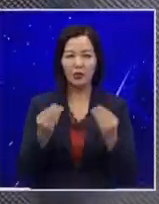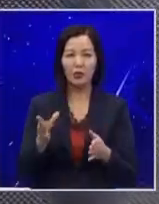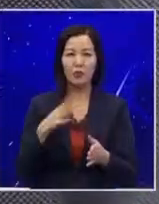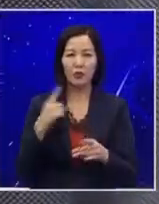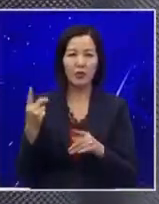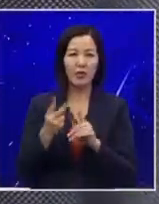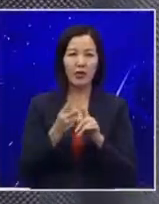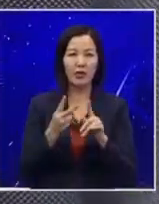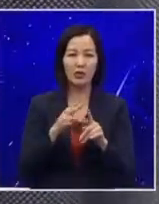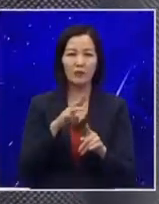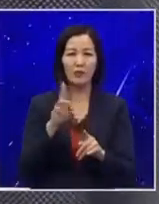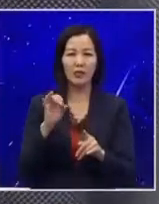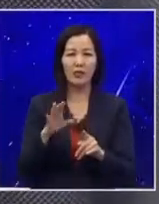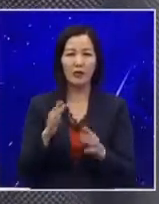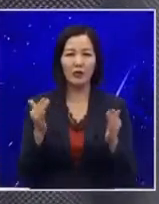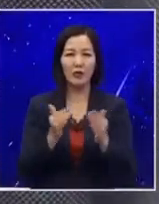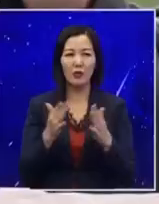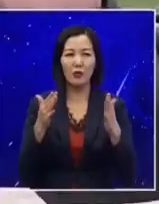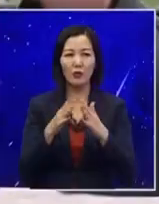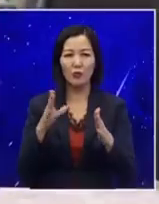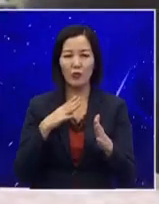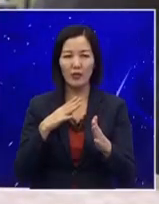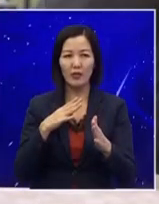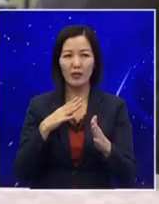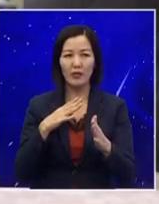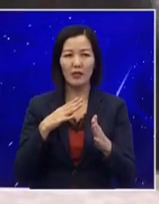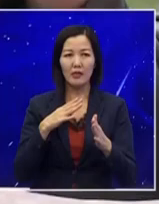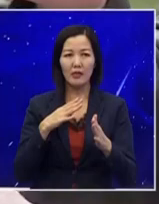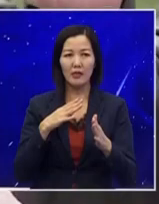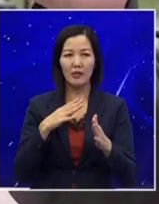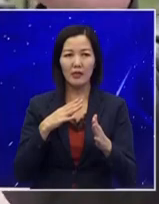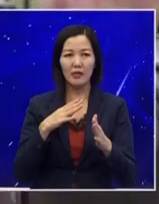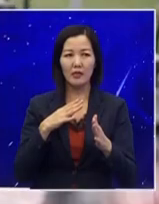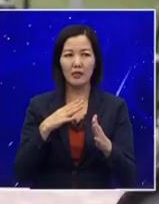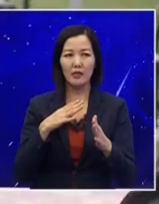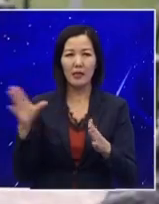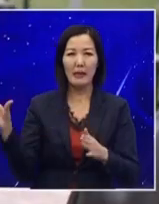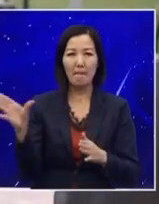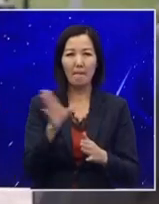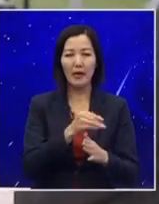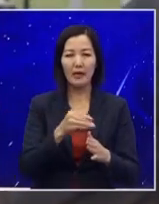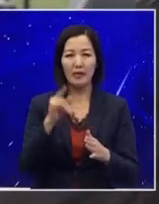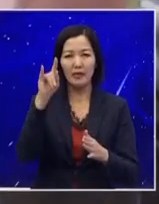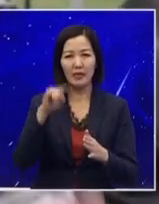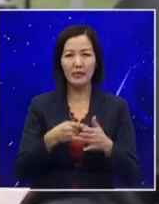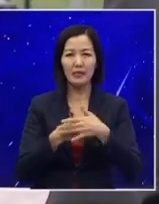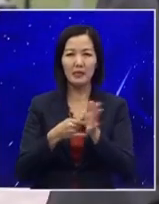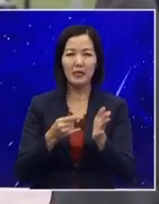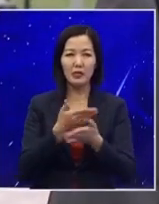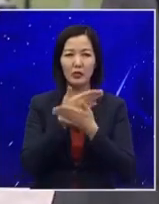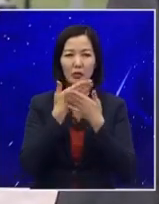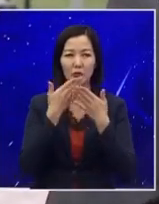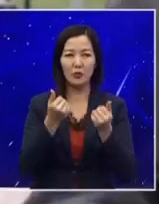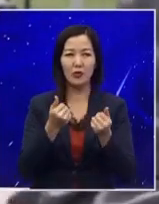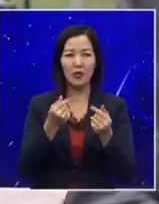Екінші микроауданда үйлер бар болатұғын, анау олардың барлықтары есіктері жоқ,